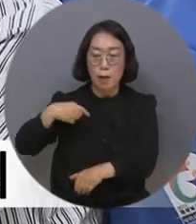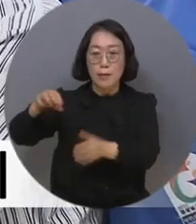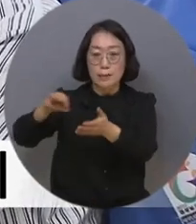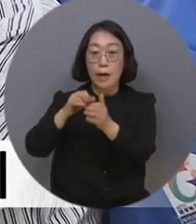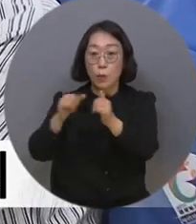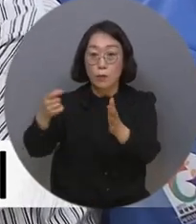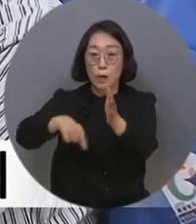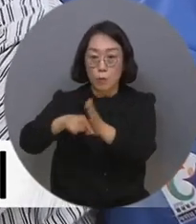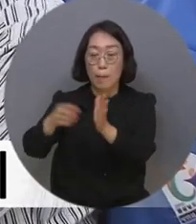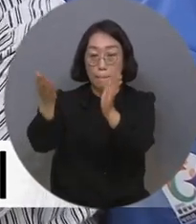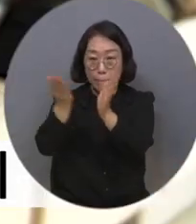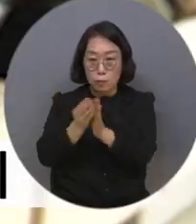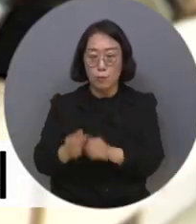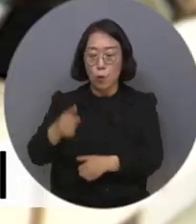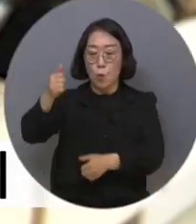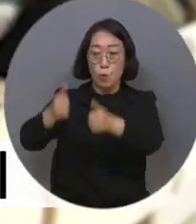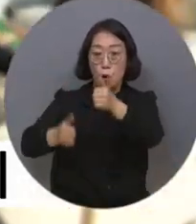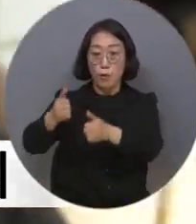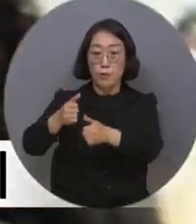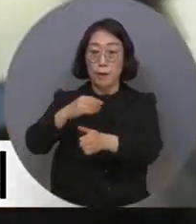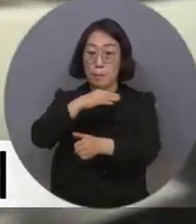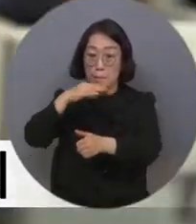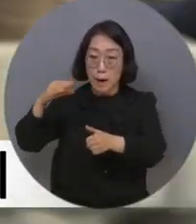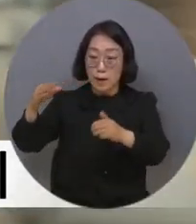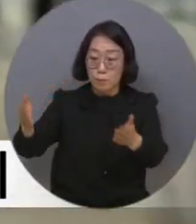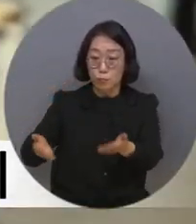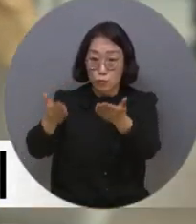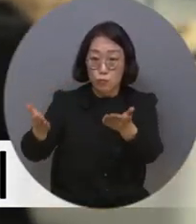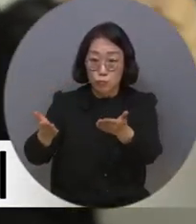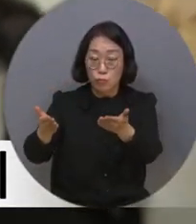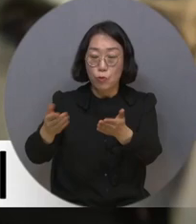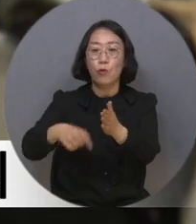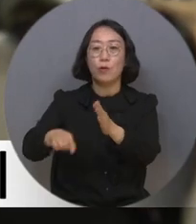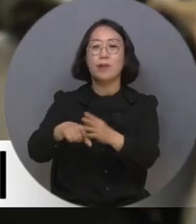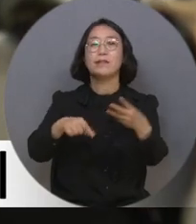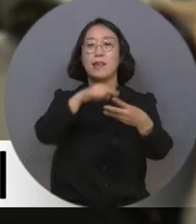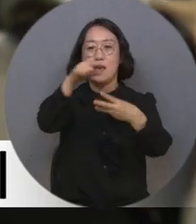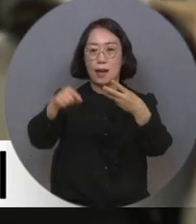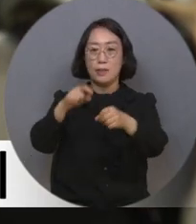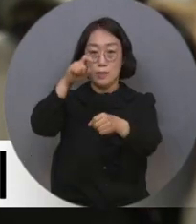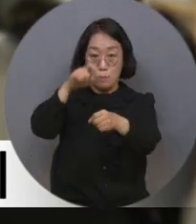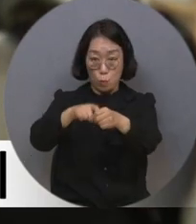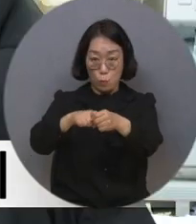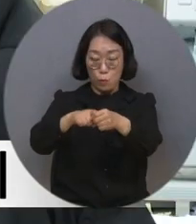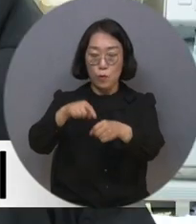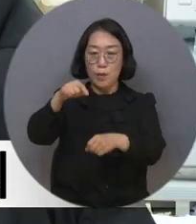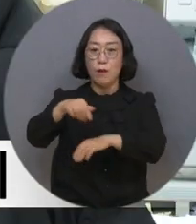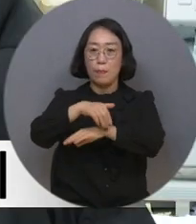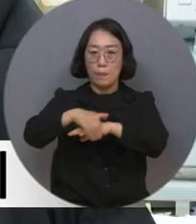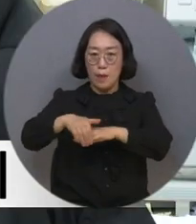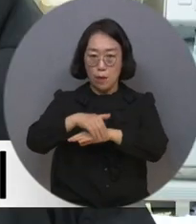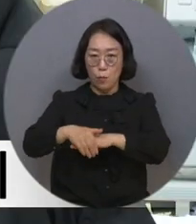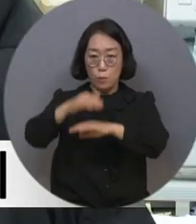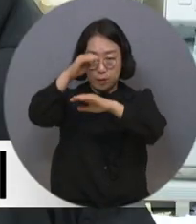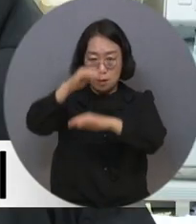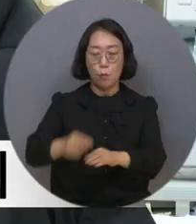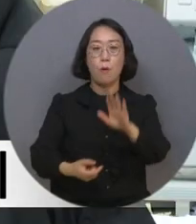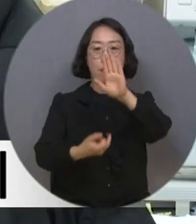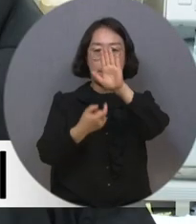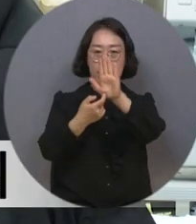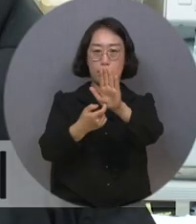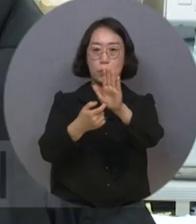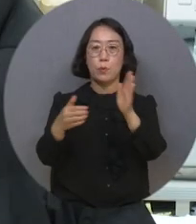마련, 공정 경쟁 활성화를 위한 질서 확립이라는 세 개의 추진 방향을 축으로 이 같은 내용을 발표했다고